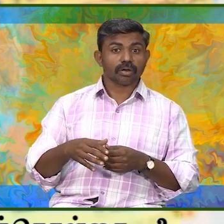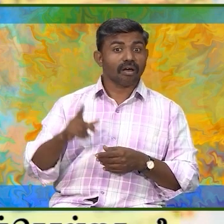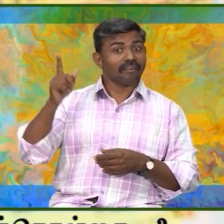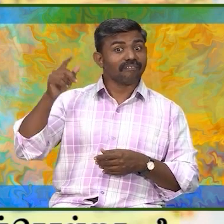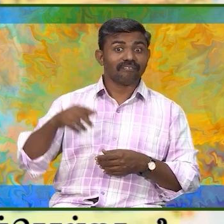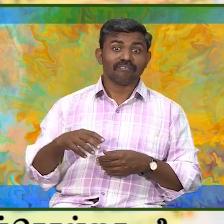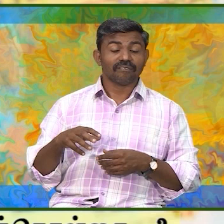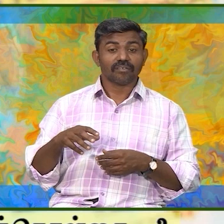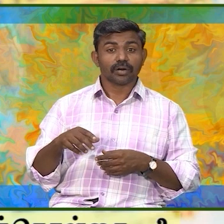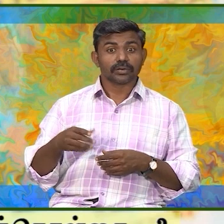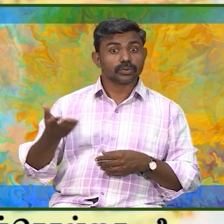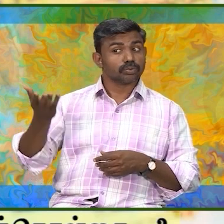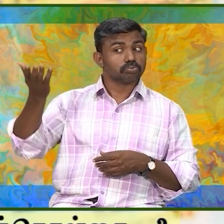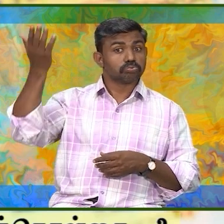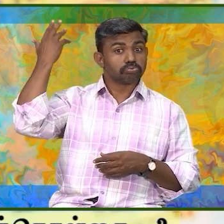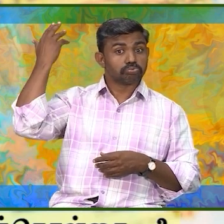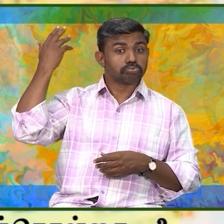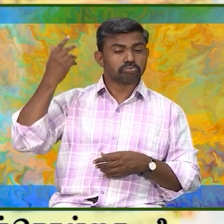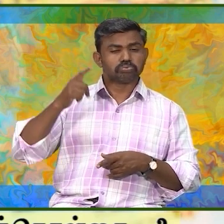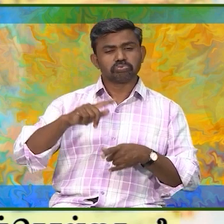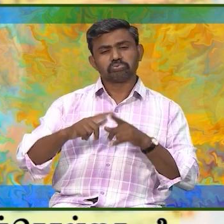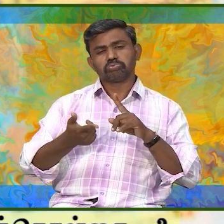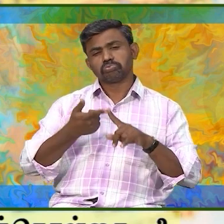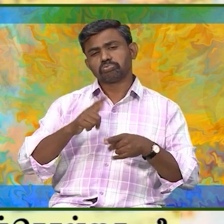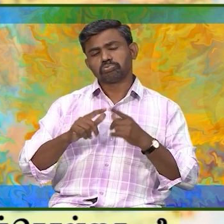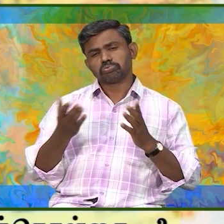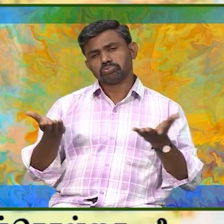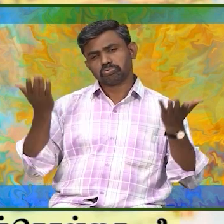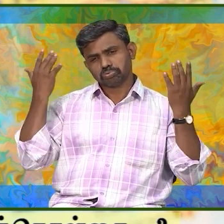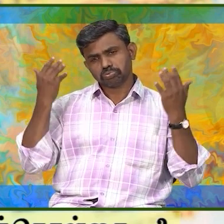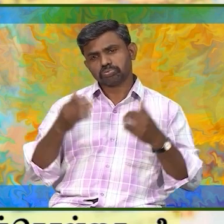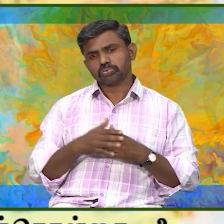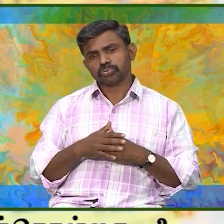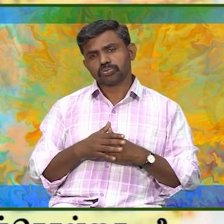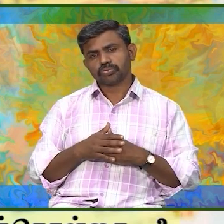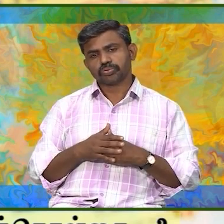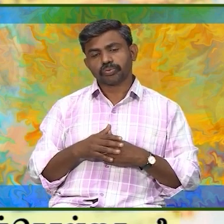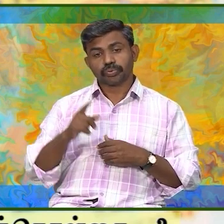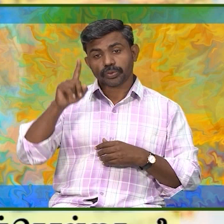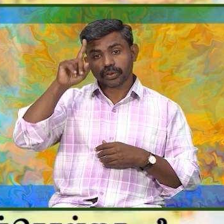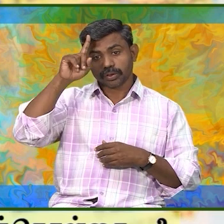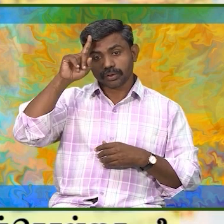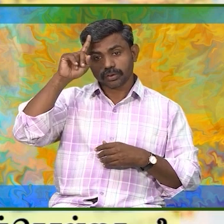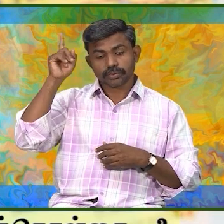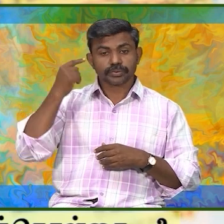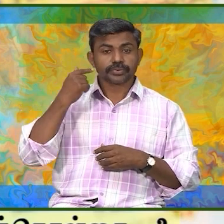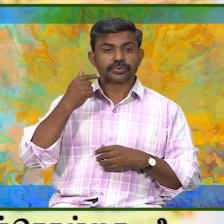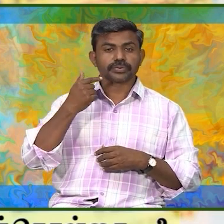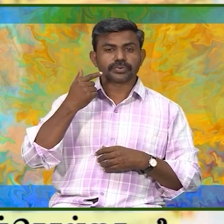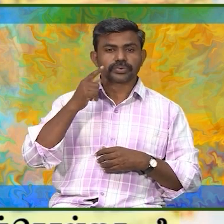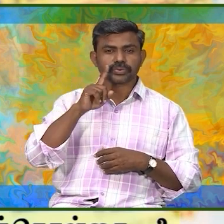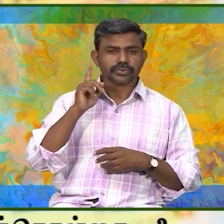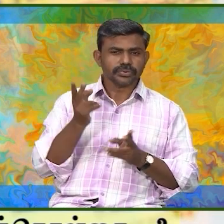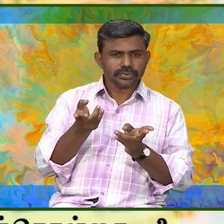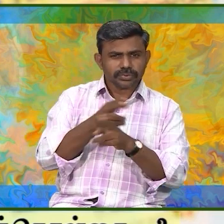நாட்டில் நீண்ட காலமாக இனவெறி கொள்கை இருந்து கொண்டே இருந்தது. அதாவது கருப்பு இனத்து மக்கள் மேலே ஒரு